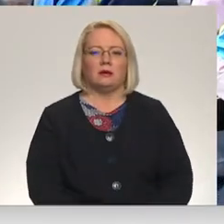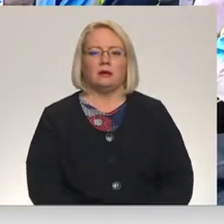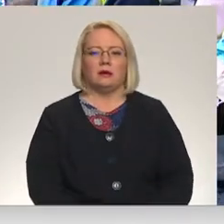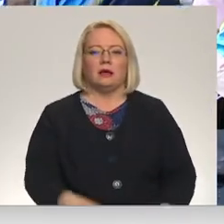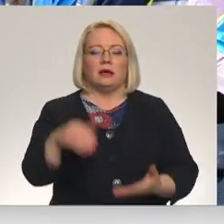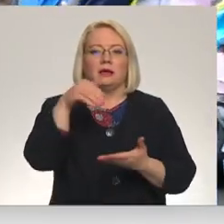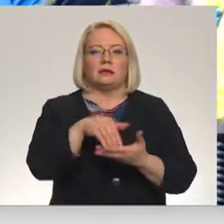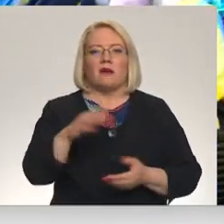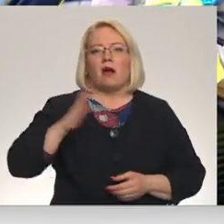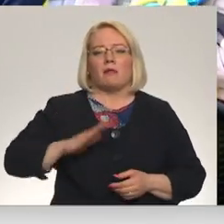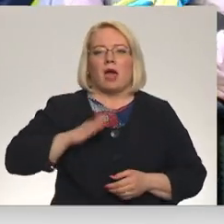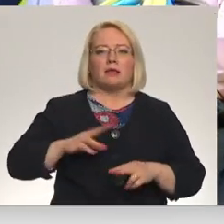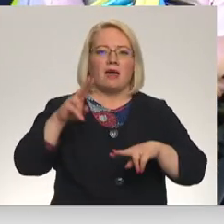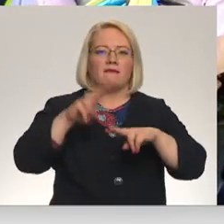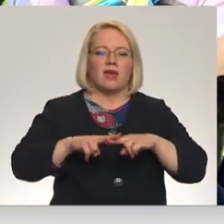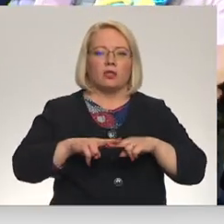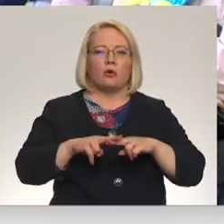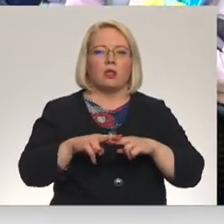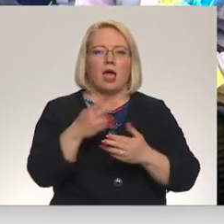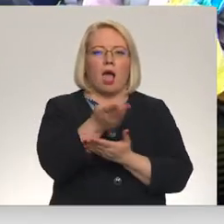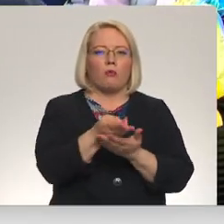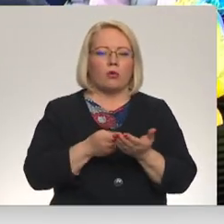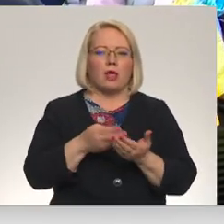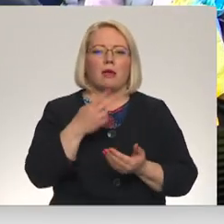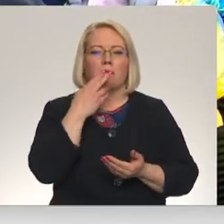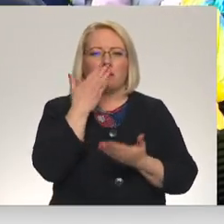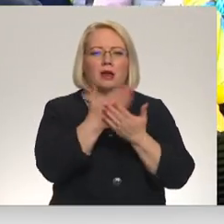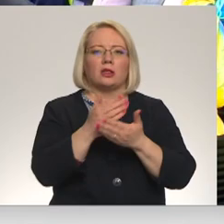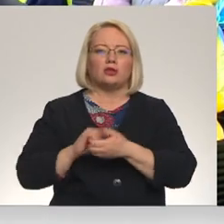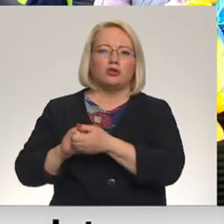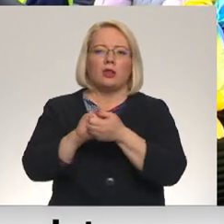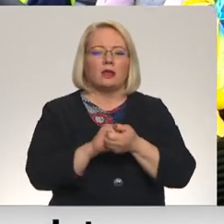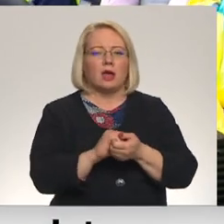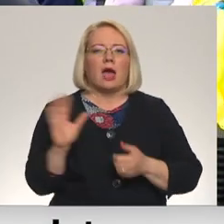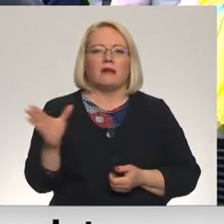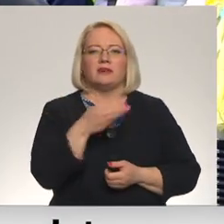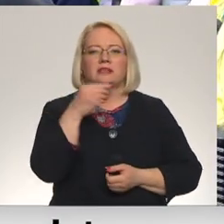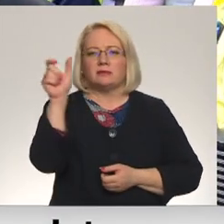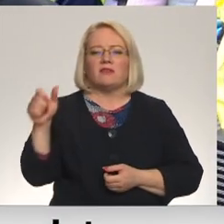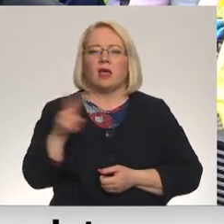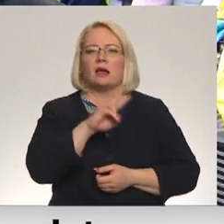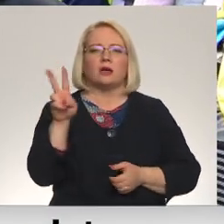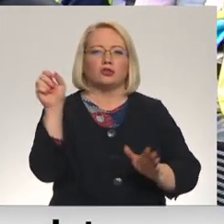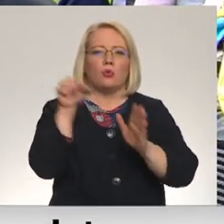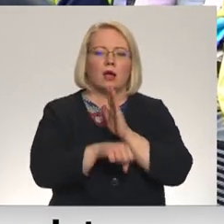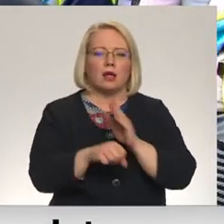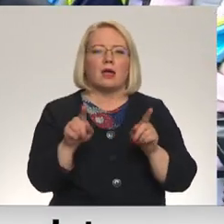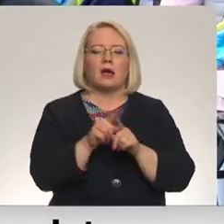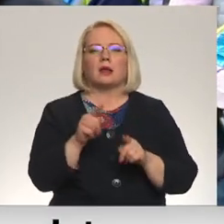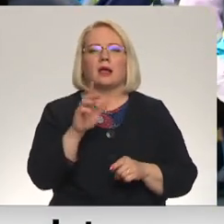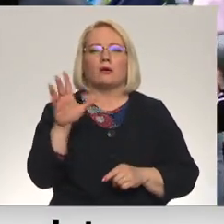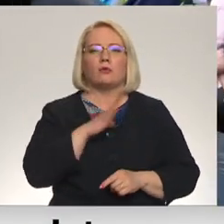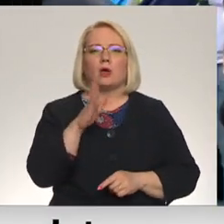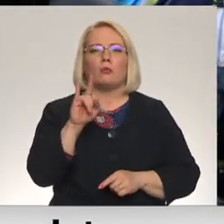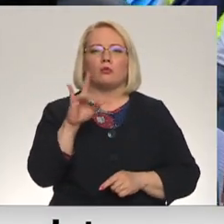Stāvam un gaidām vietu, lai apgultos uz asfaltu, lai izrādītu savu solidaritāti ar visiem, kuri nogalināti, ar cilvēkiem no Bučas, kuri tika atrasti